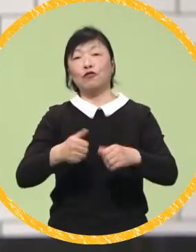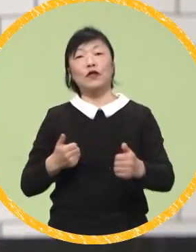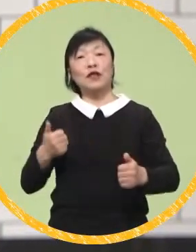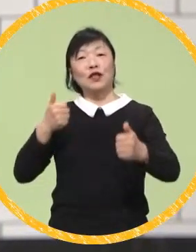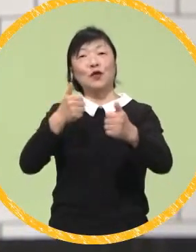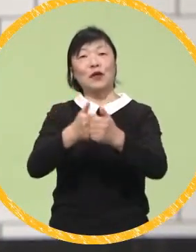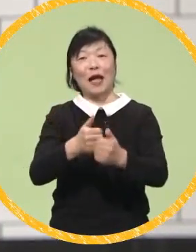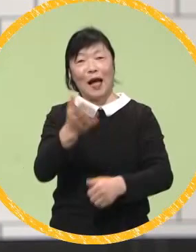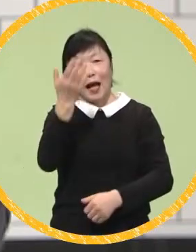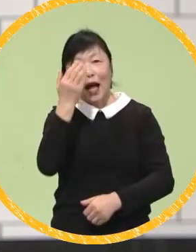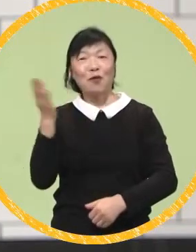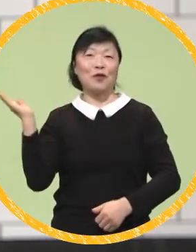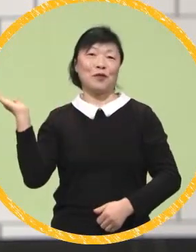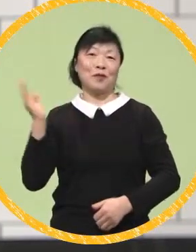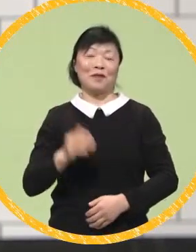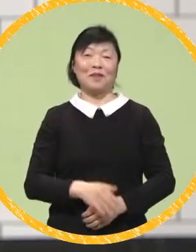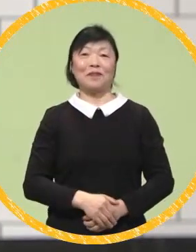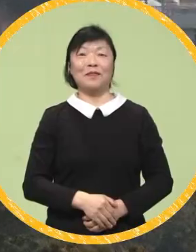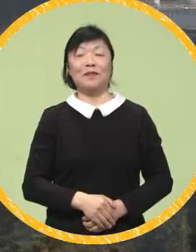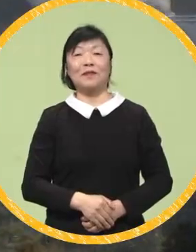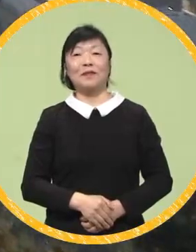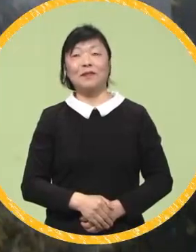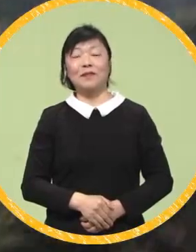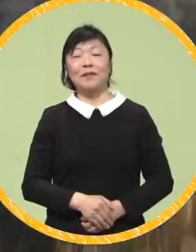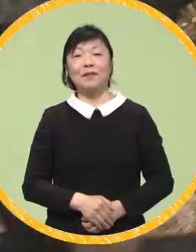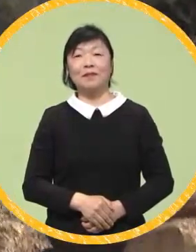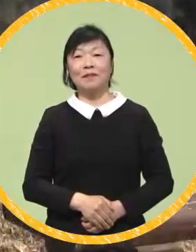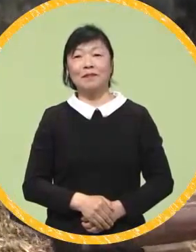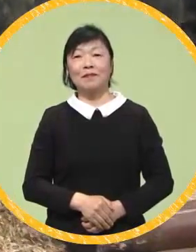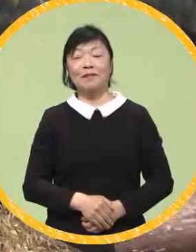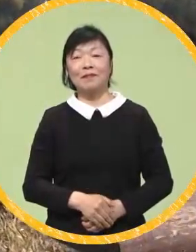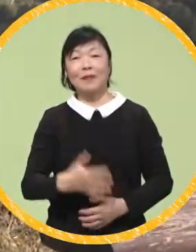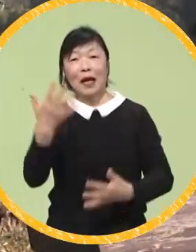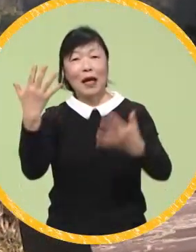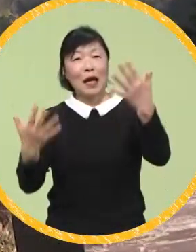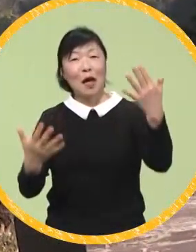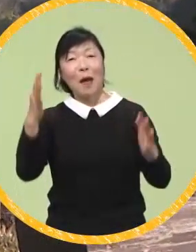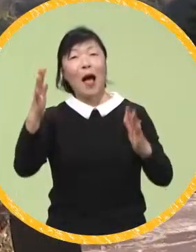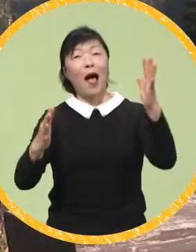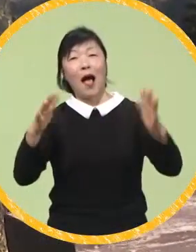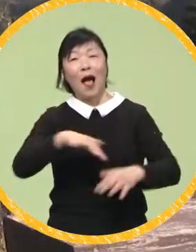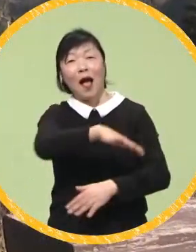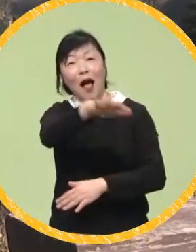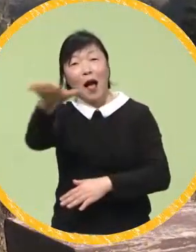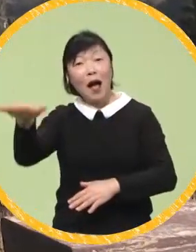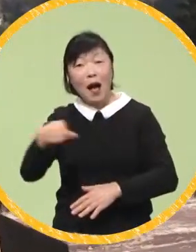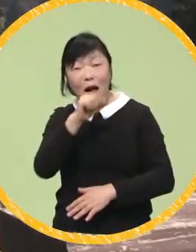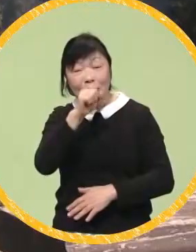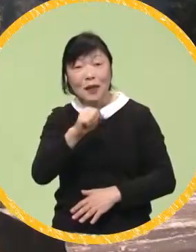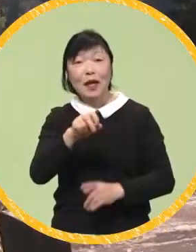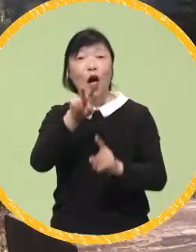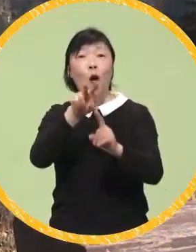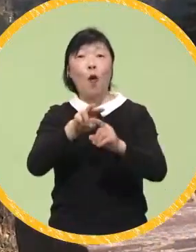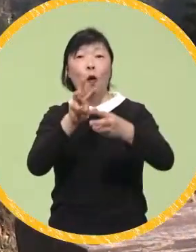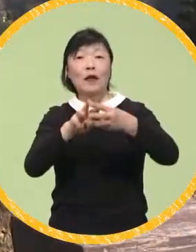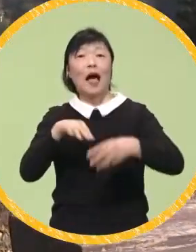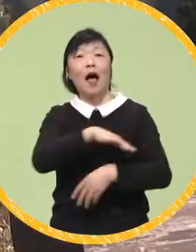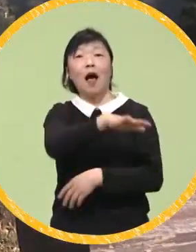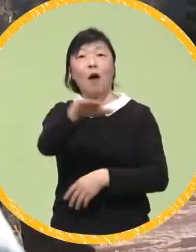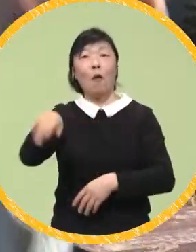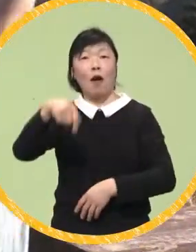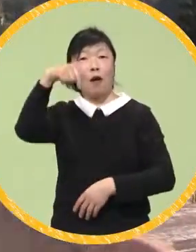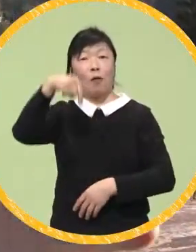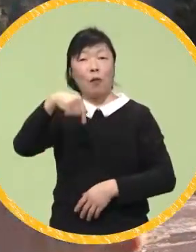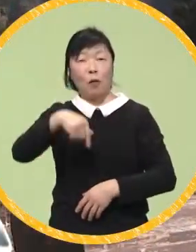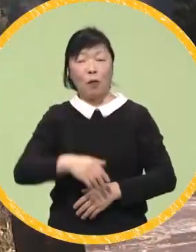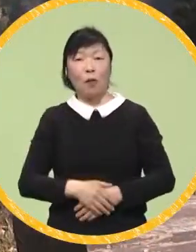かっこいいとこ見せますよどうぞどうですかこの大自然いいですねということでをダダに行ってきました